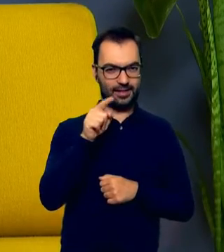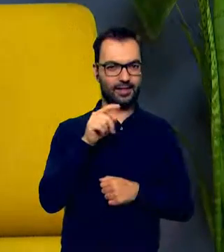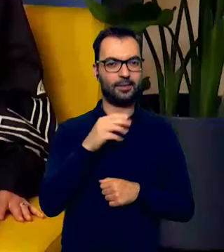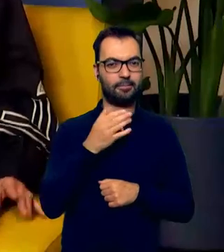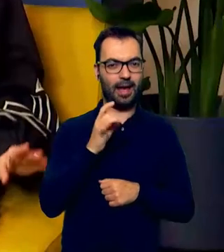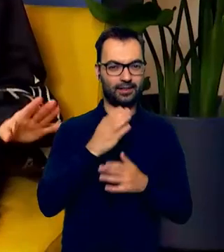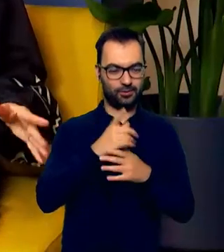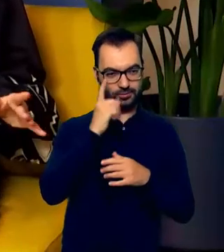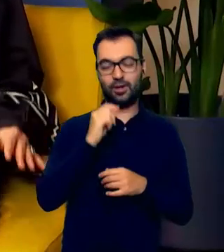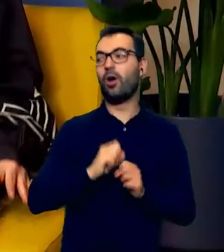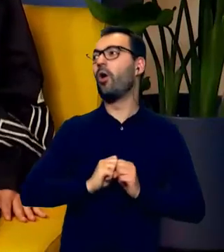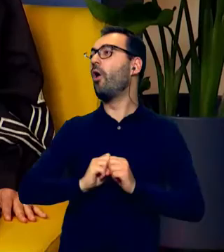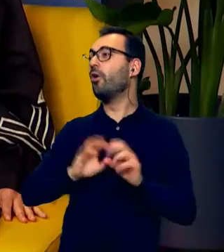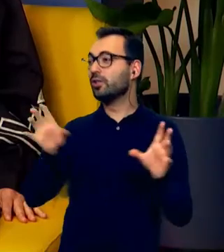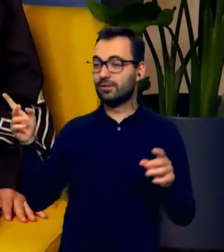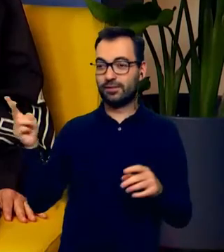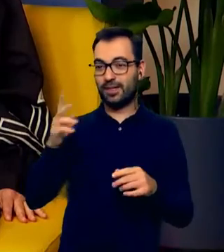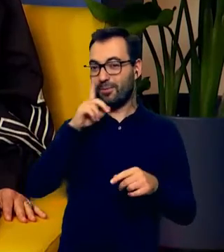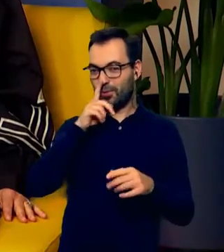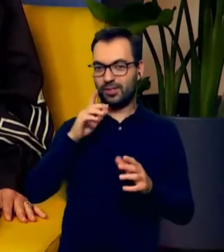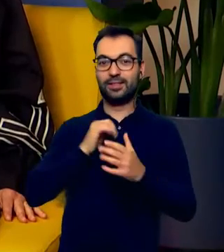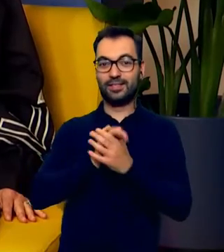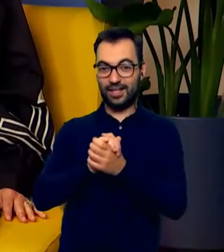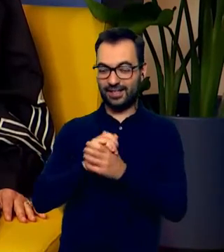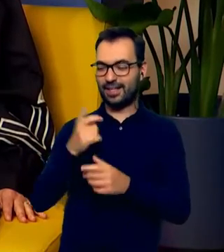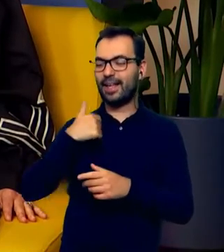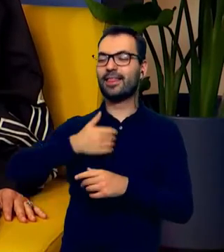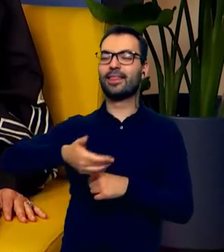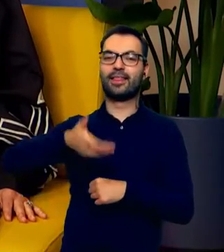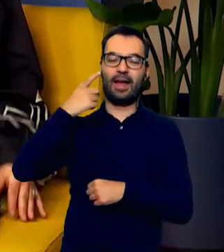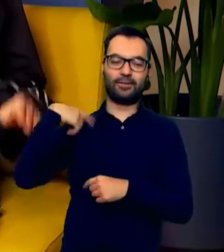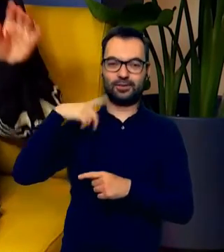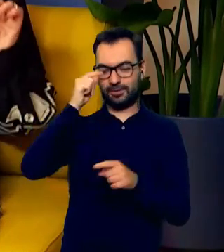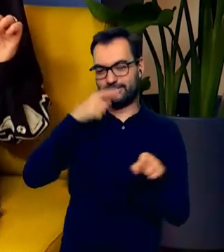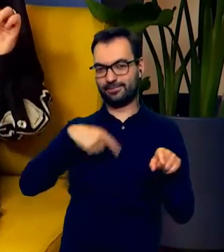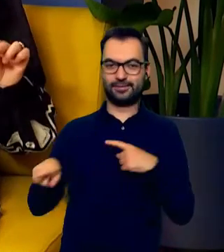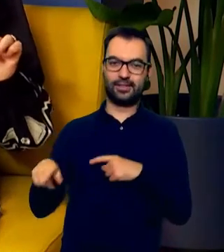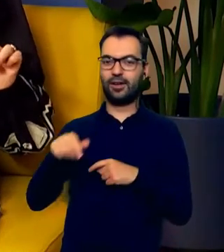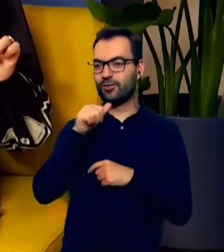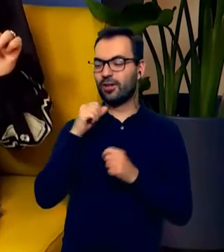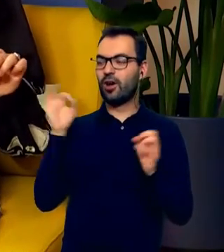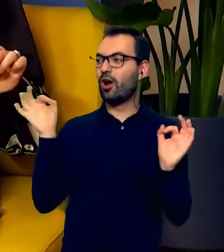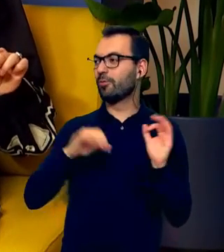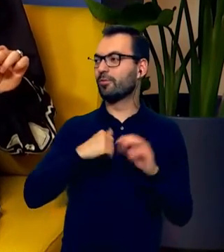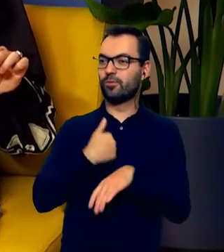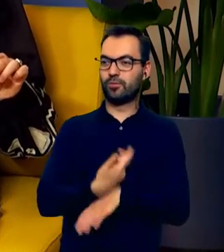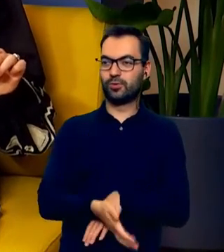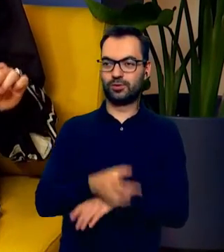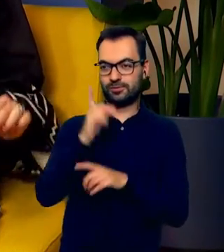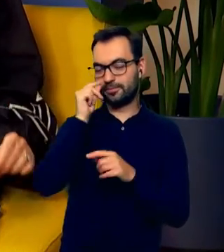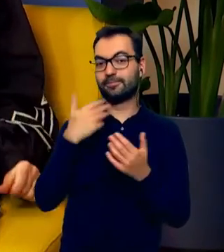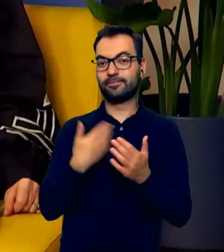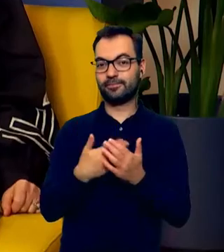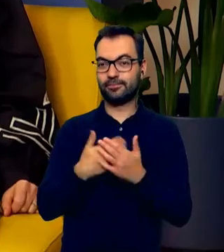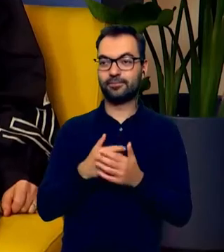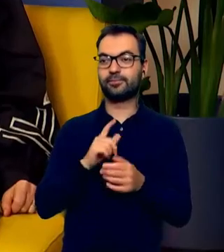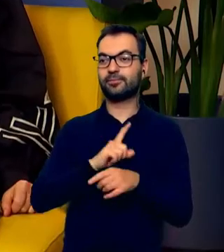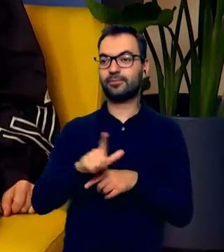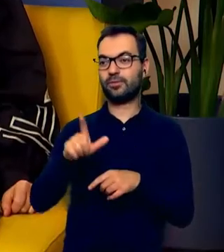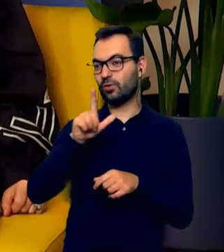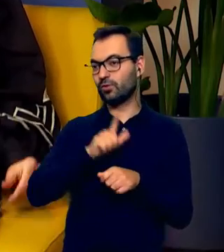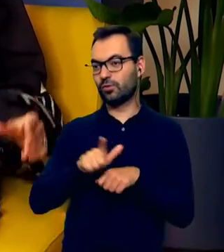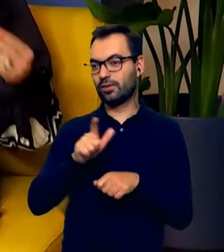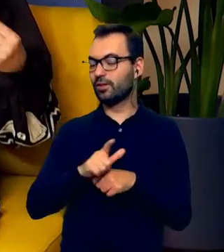tak? Oczywiście, o tej godzinie, co wyście się żegnały na stację, to ja już dawno spałam. Ja w ogóle wczoraj poszłam skandalicznie późno spać, bo poszłam spać po